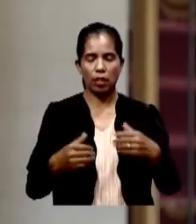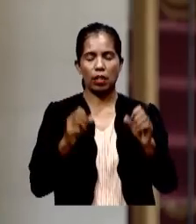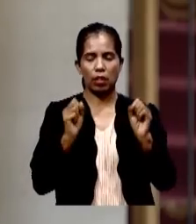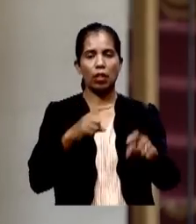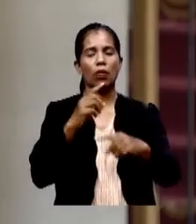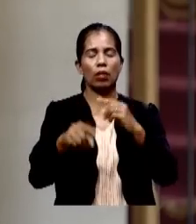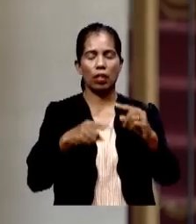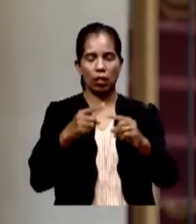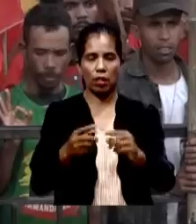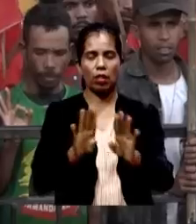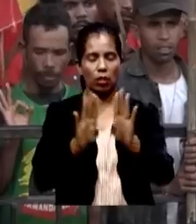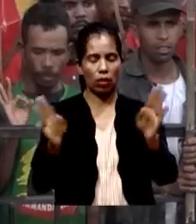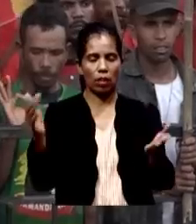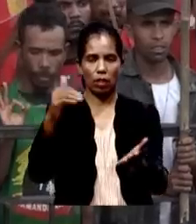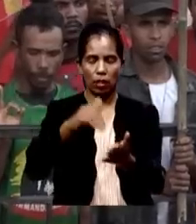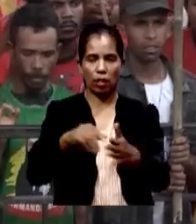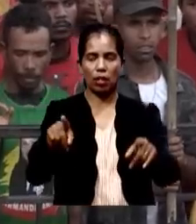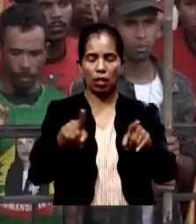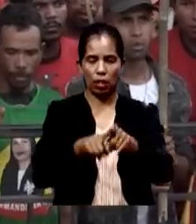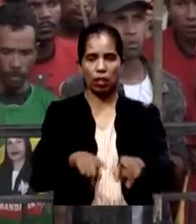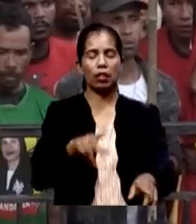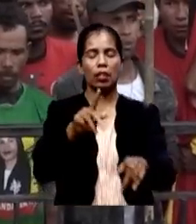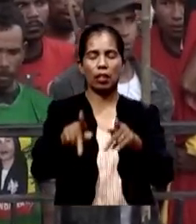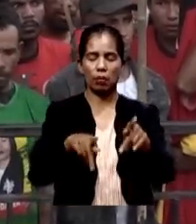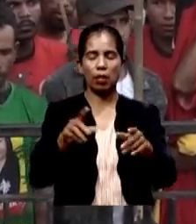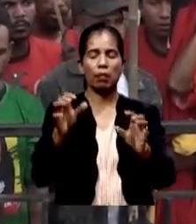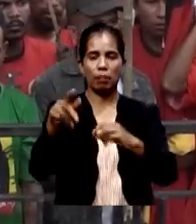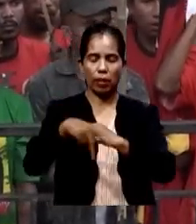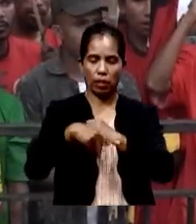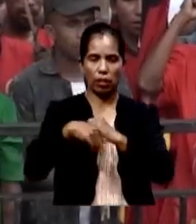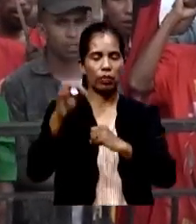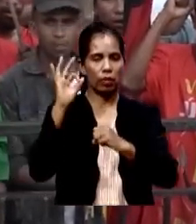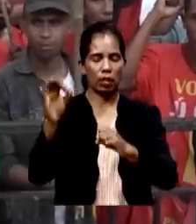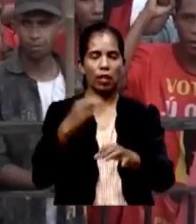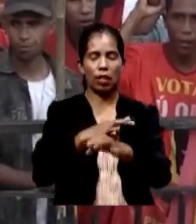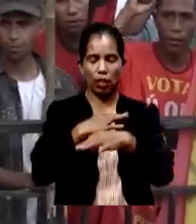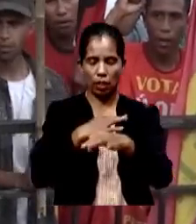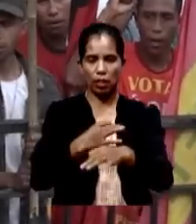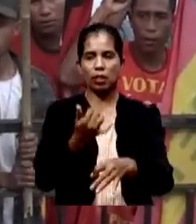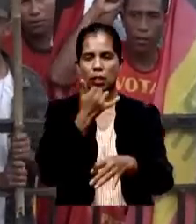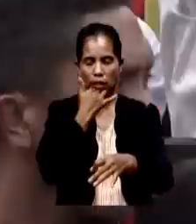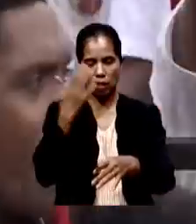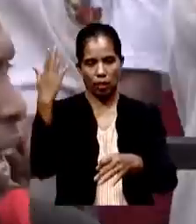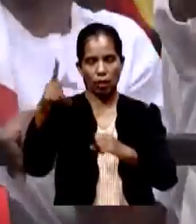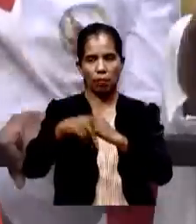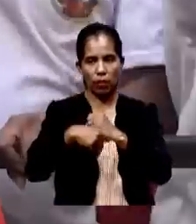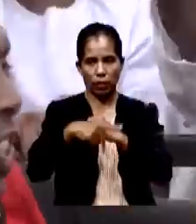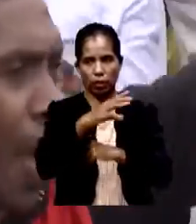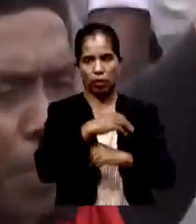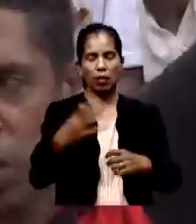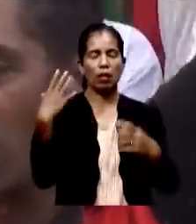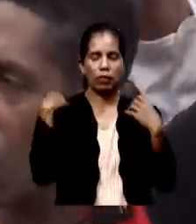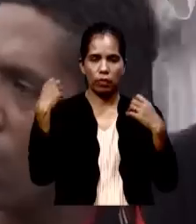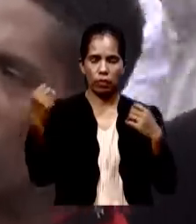hira reativa fali no dar militante Fretilin, a careca dia naxalak será, nebe acontece ia partido larang, no ha força